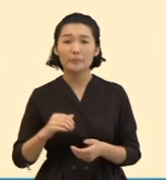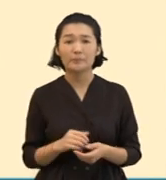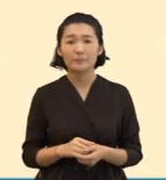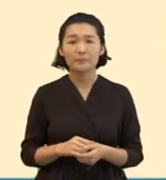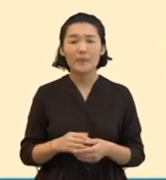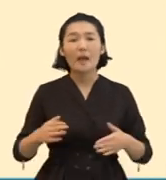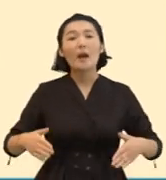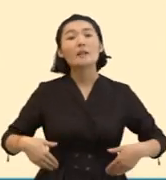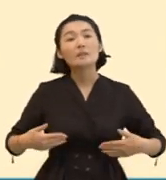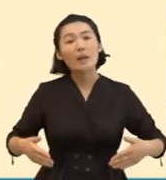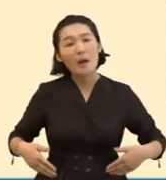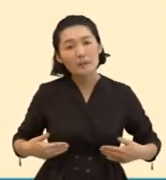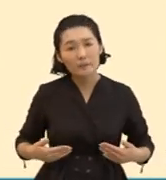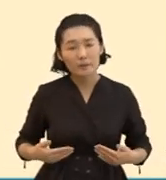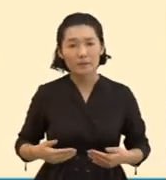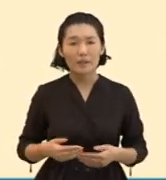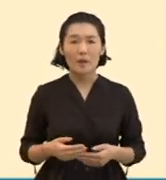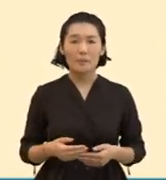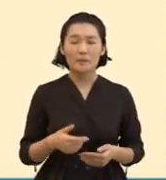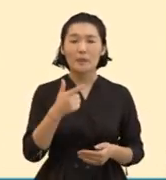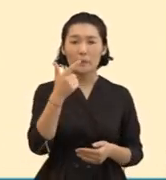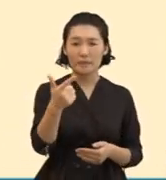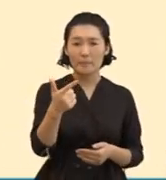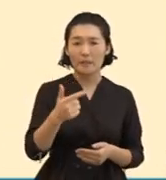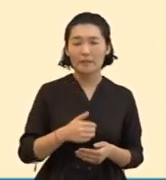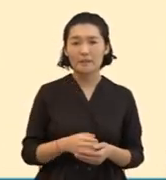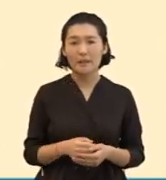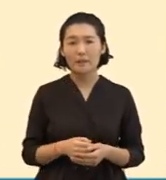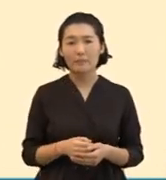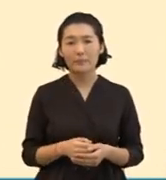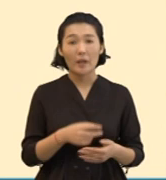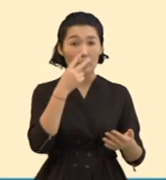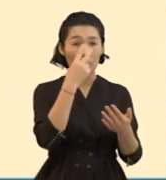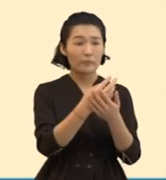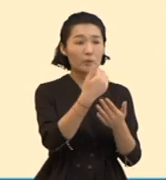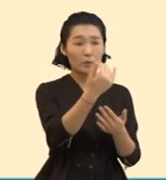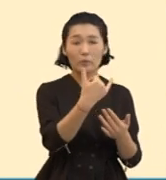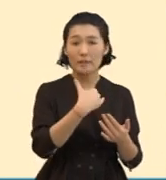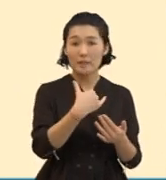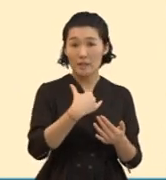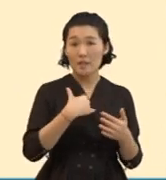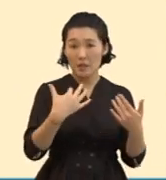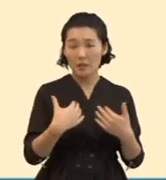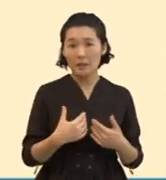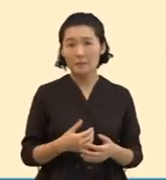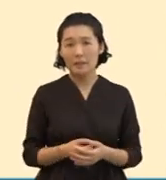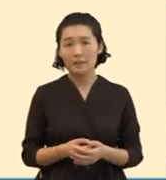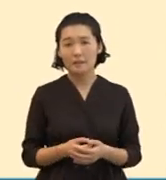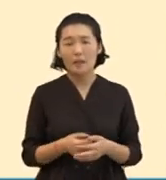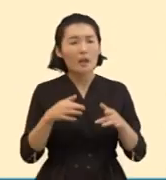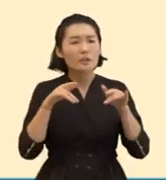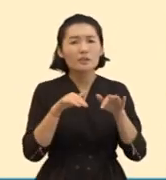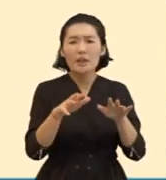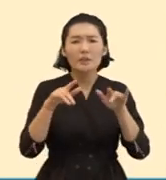здравствуйте вежливо поздоровался ь я вижу у вас ко мне какое-то дело дело дело